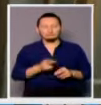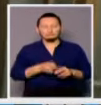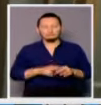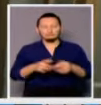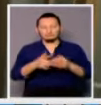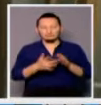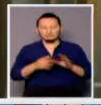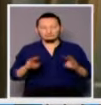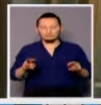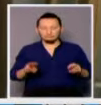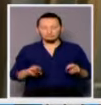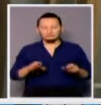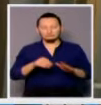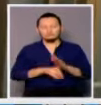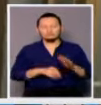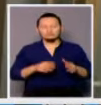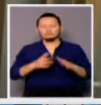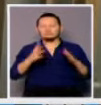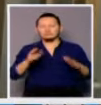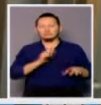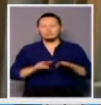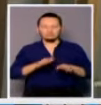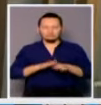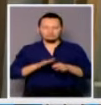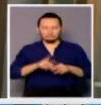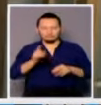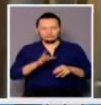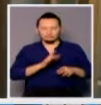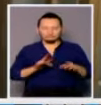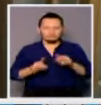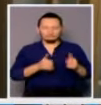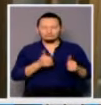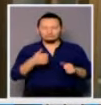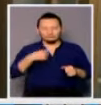қалалық әкімшілік үлкен жұмыстар атқарғаны игі шара деп түсінемін.